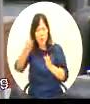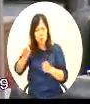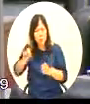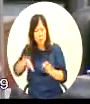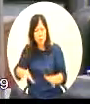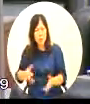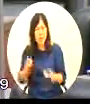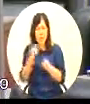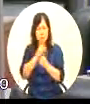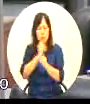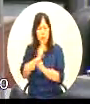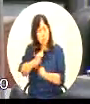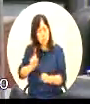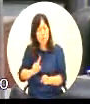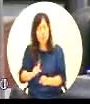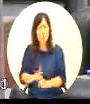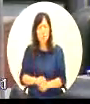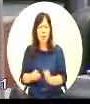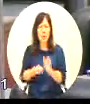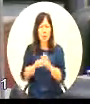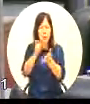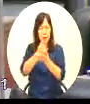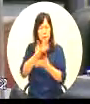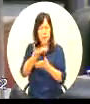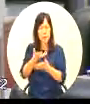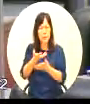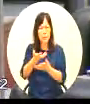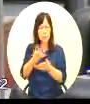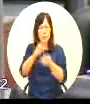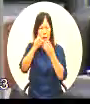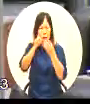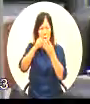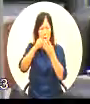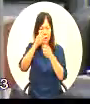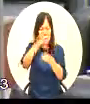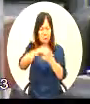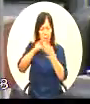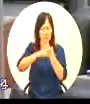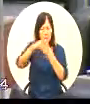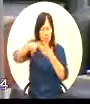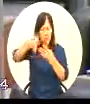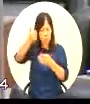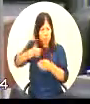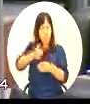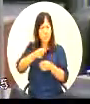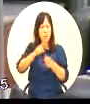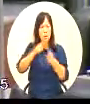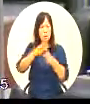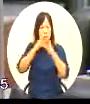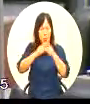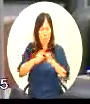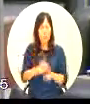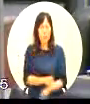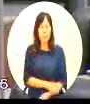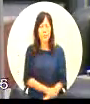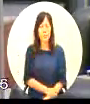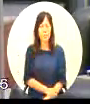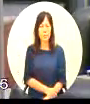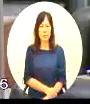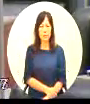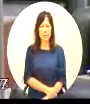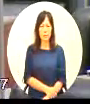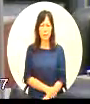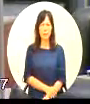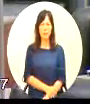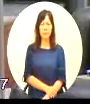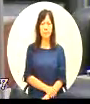何，要怎么做？那我是不是先请我们的农业局长您来？ 来，局长请到。 谢谢啊，